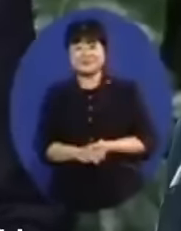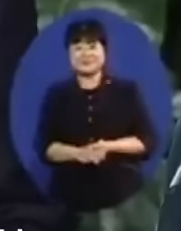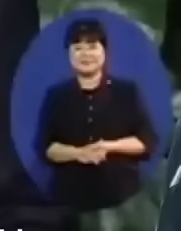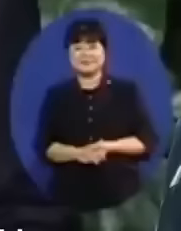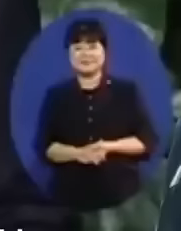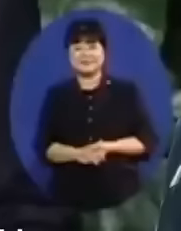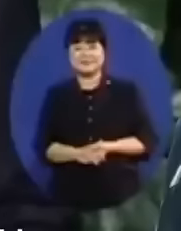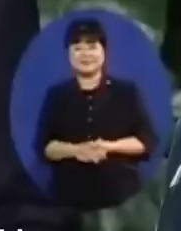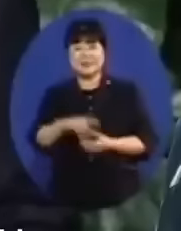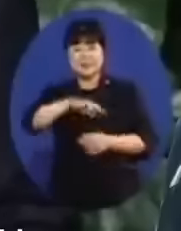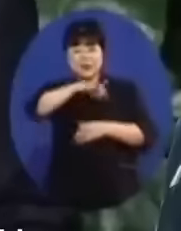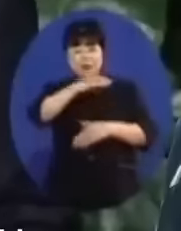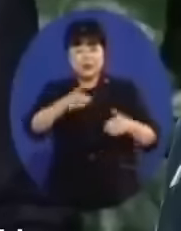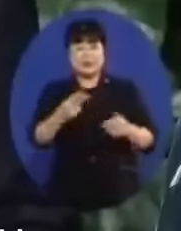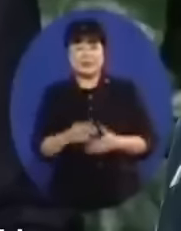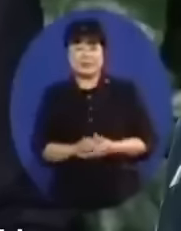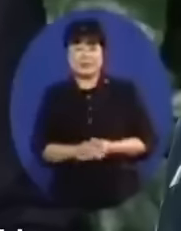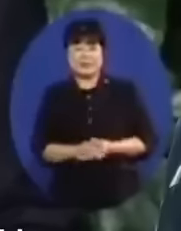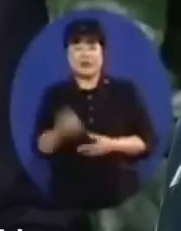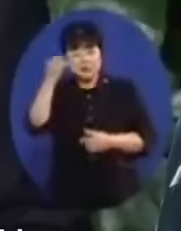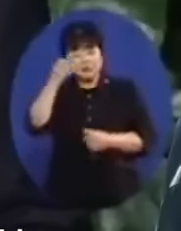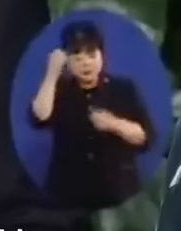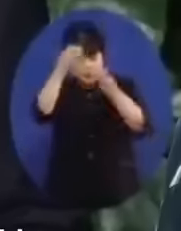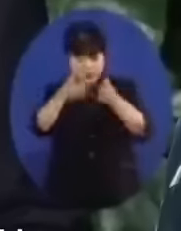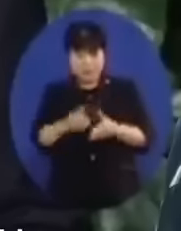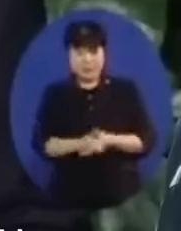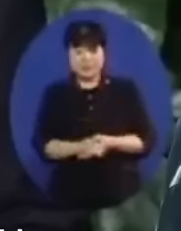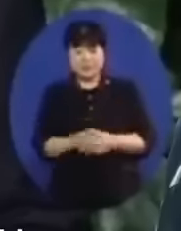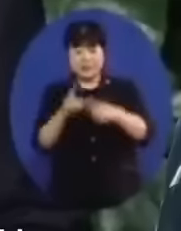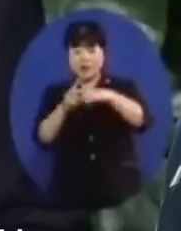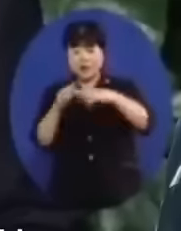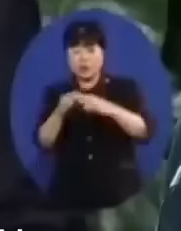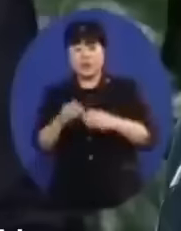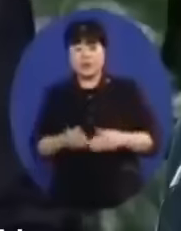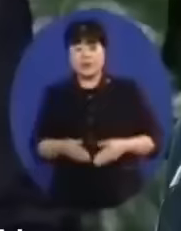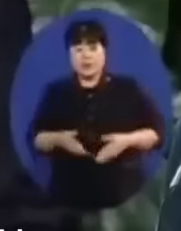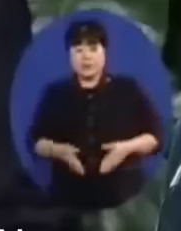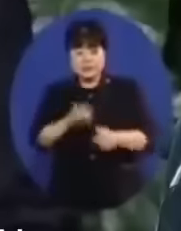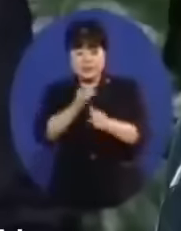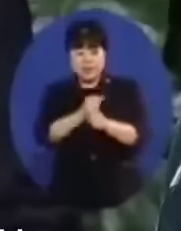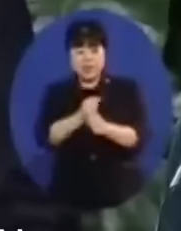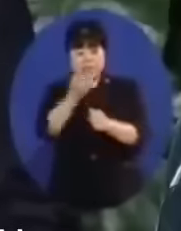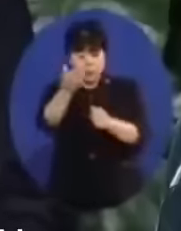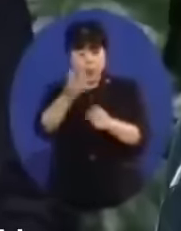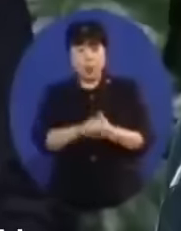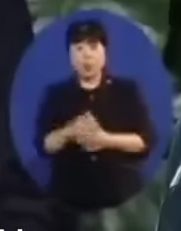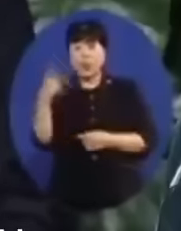그 마가 요한 다락방에서 내린 성령을 통해서 교회가 탄생하게 하셨는데